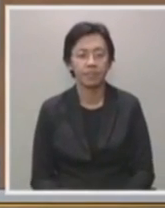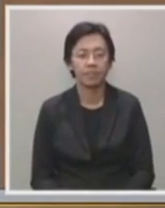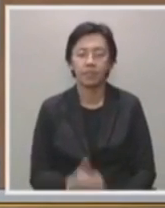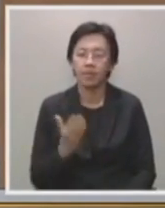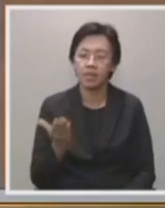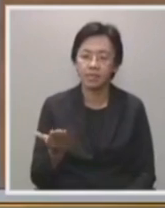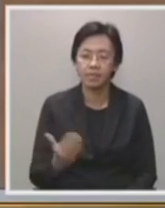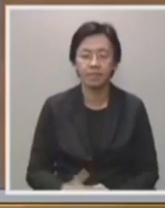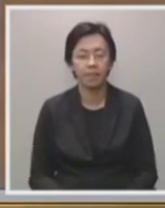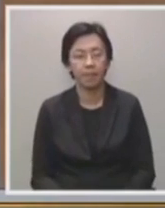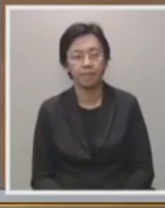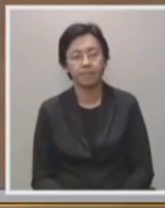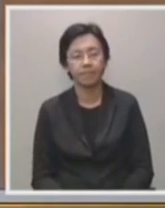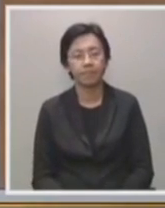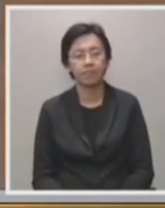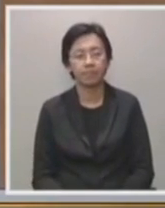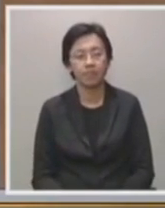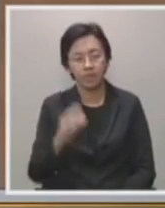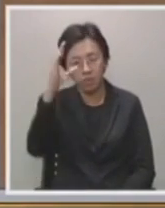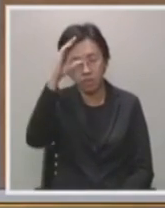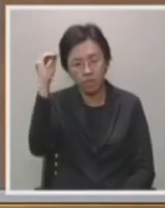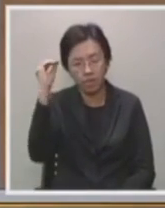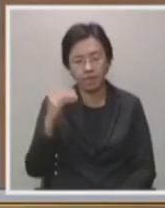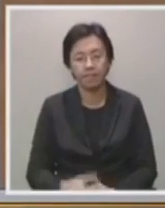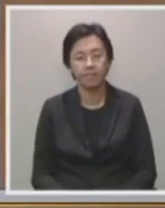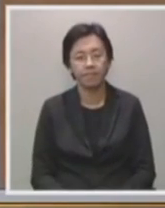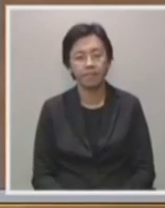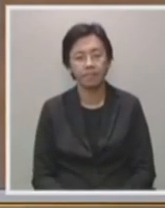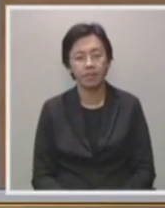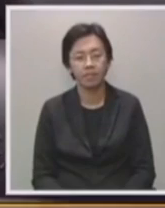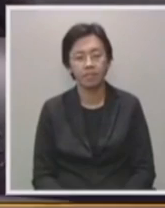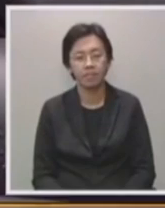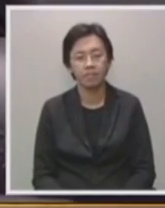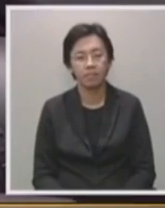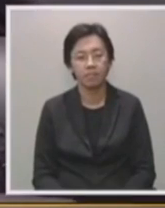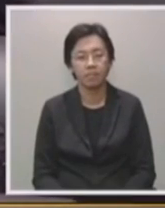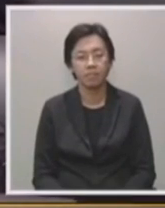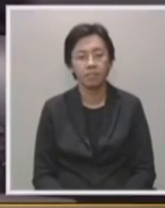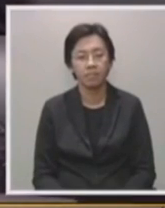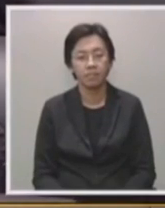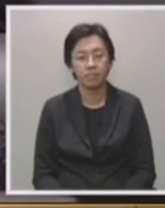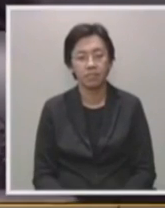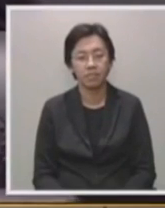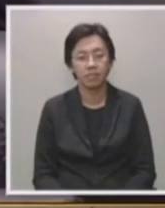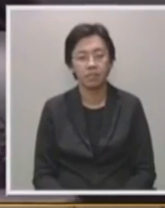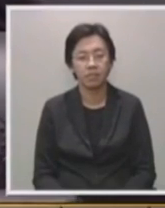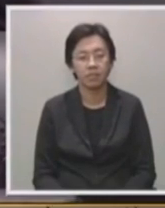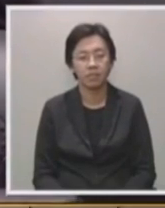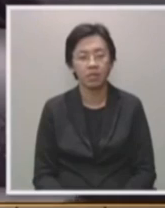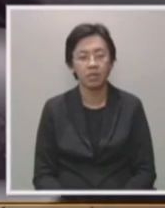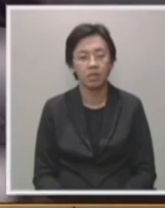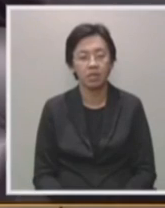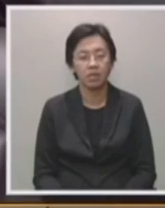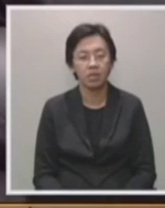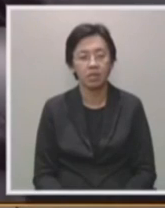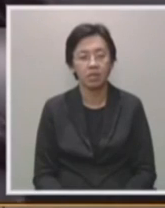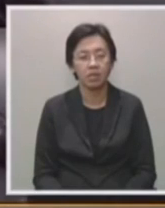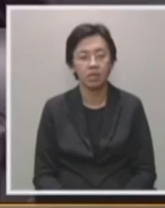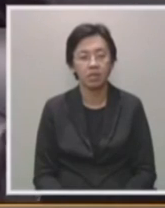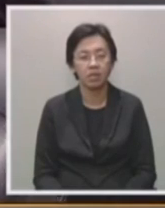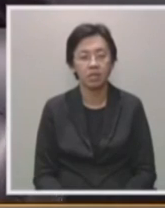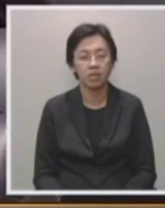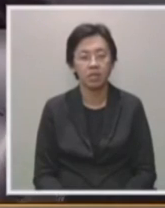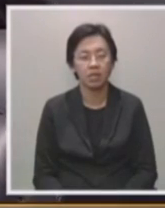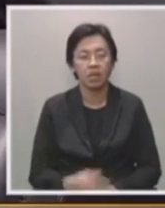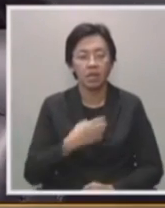าครับ ค่ะคุณชวนคะคุณชวนคะขออนุญาตนะคะให้คุณชวนหลีก